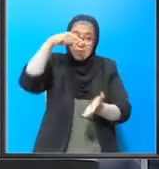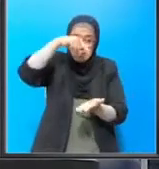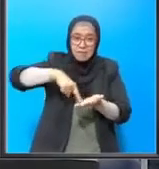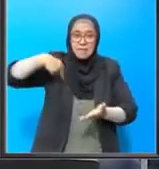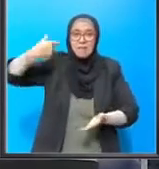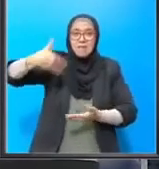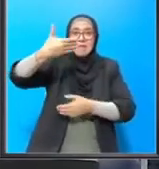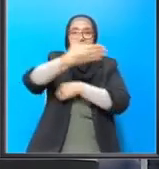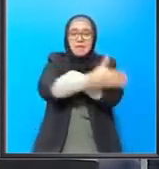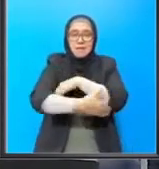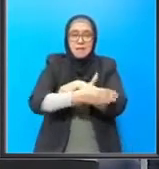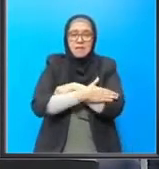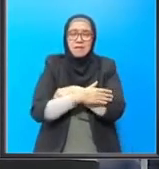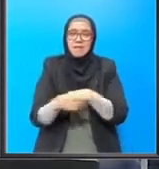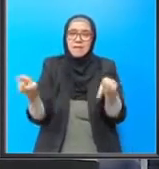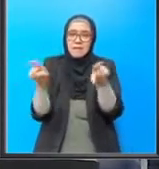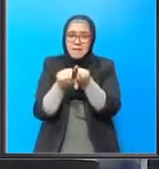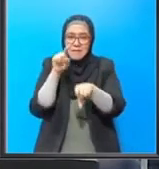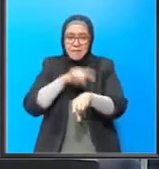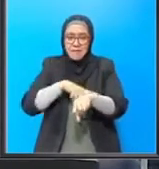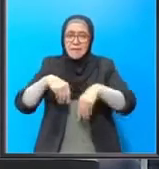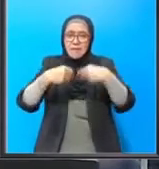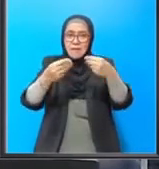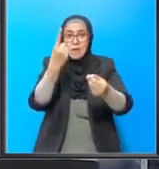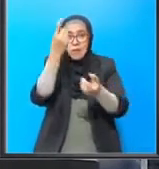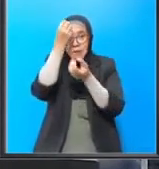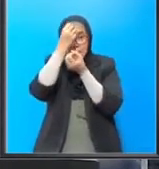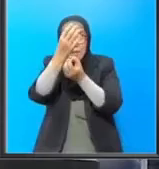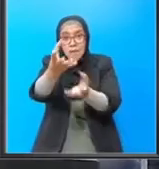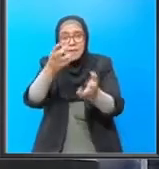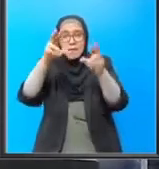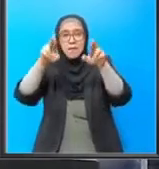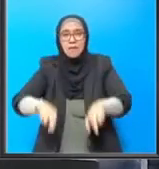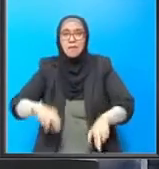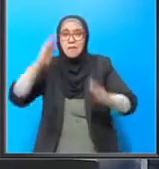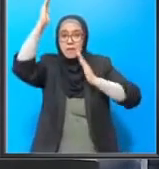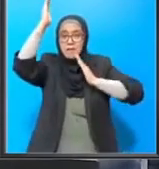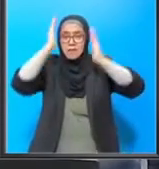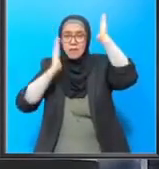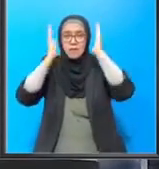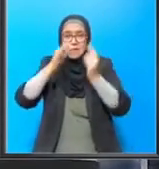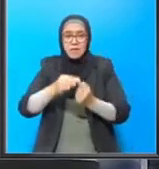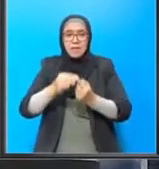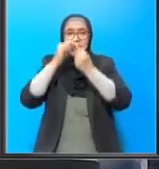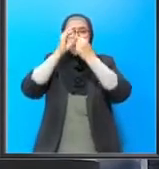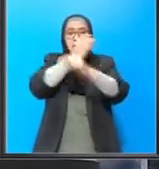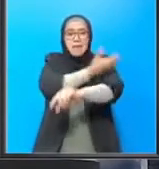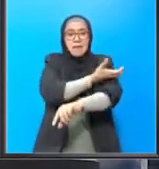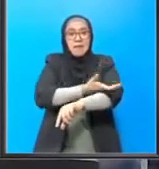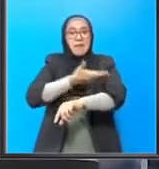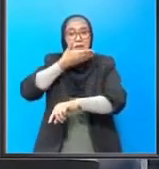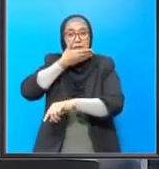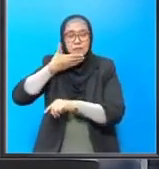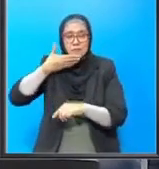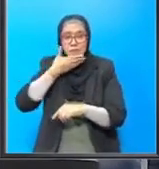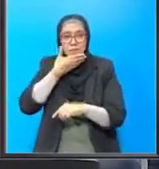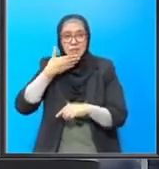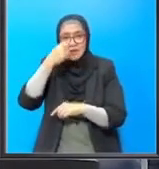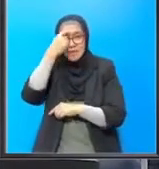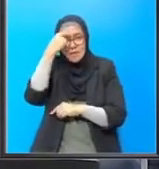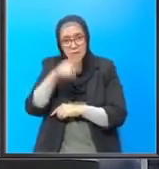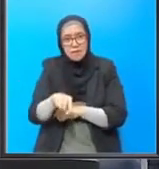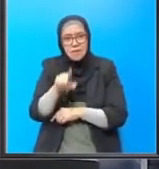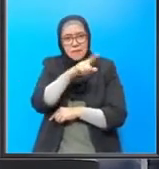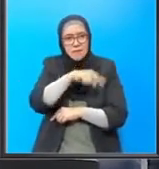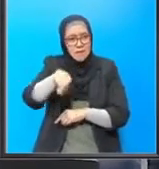diem memberi satu information kepada rakyat Malaysia terutamanya generasi muda supaya